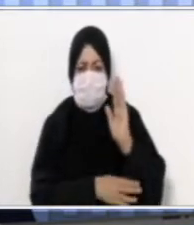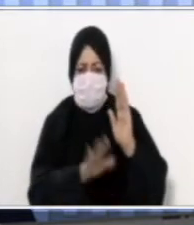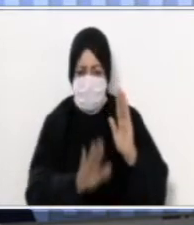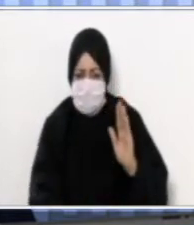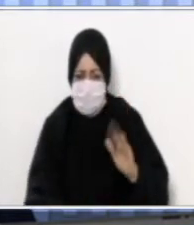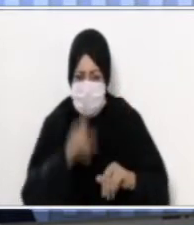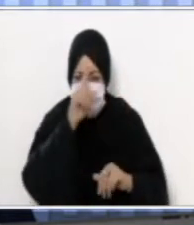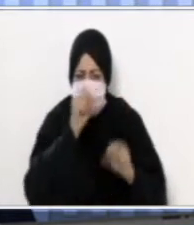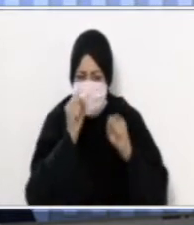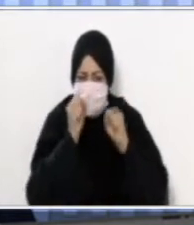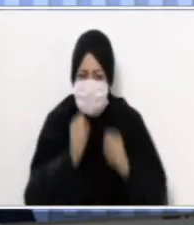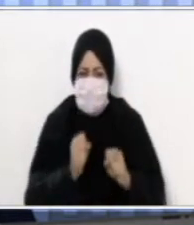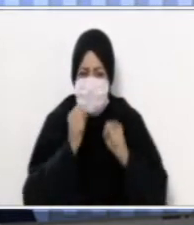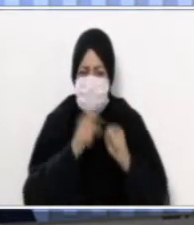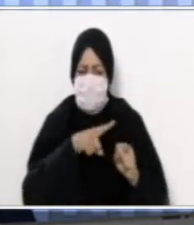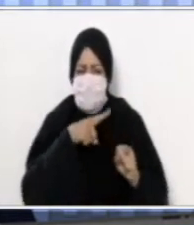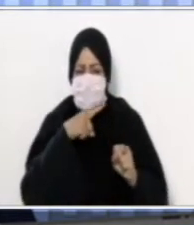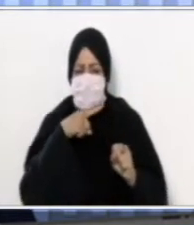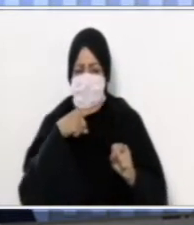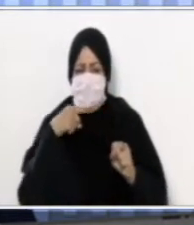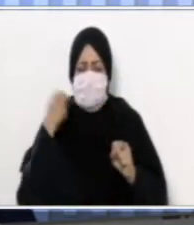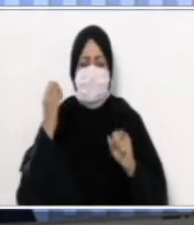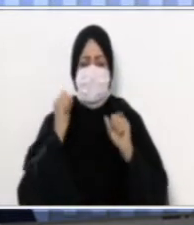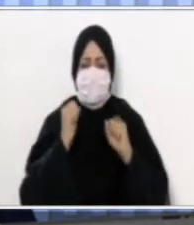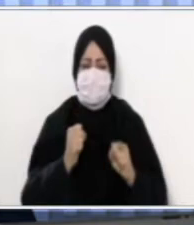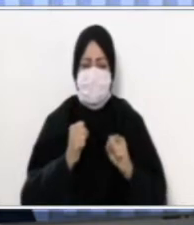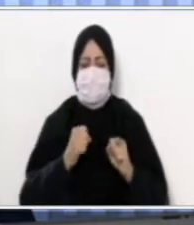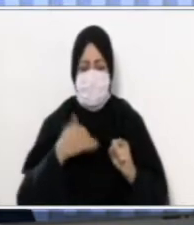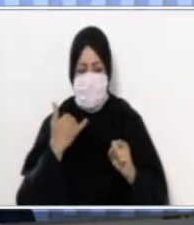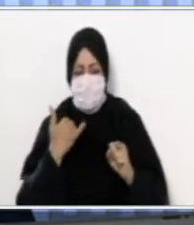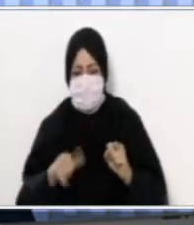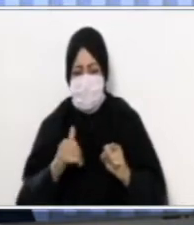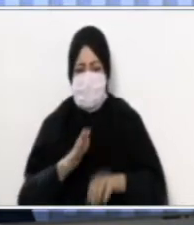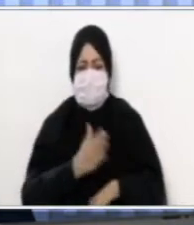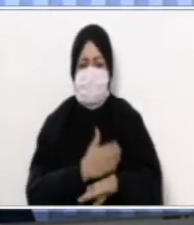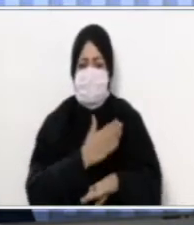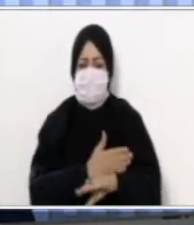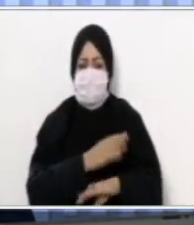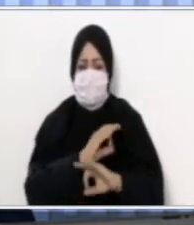يعسر عليك تحملها؟ إذا كان الأمر كذلك فتجلسين